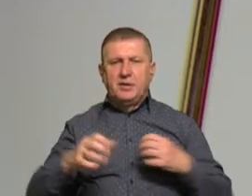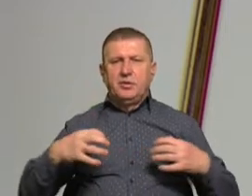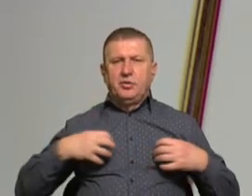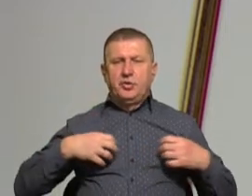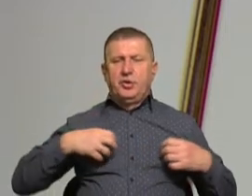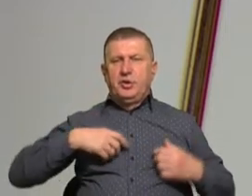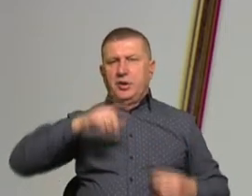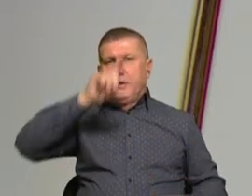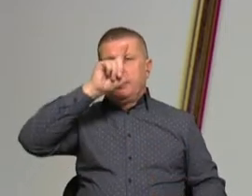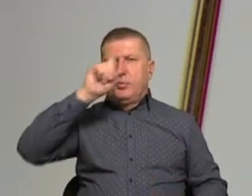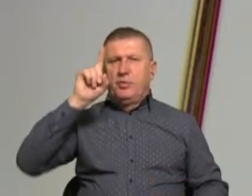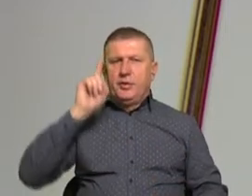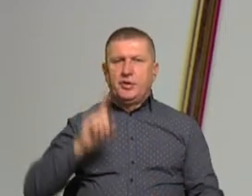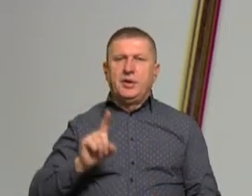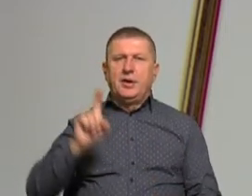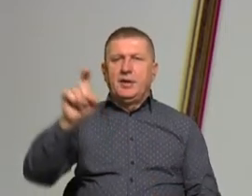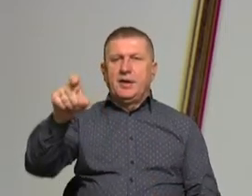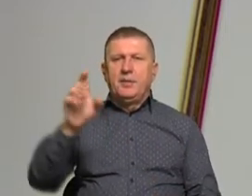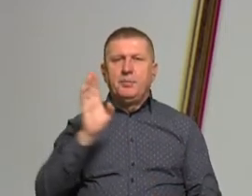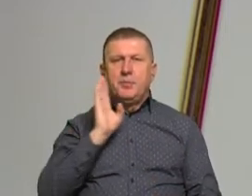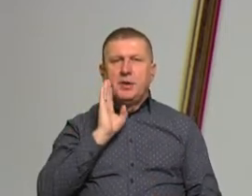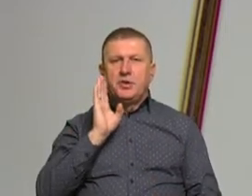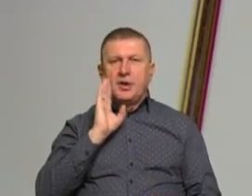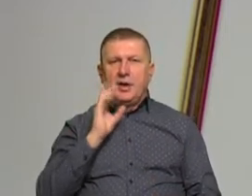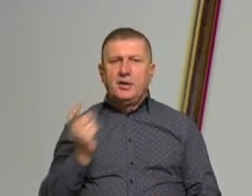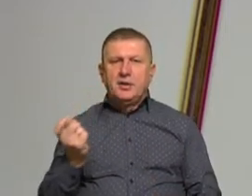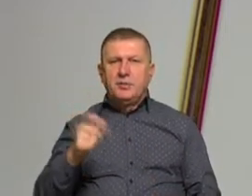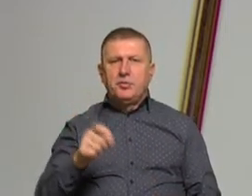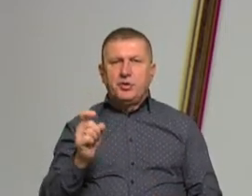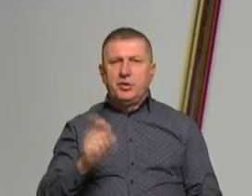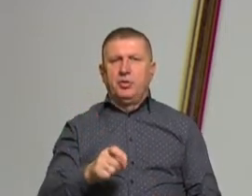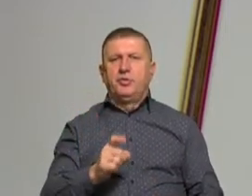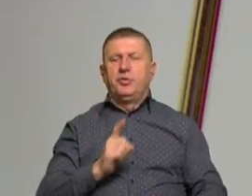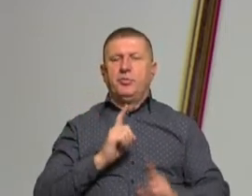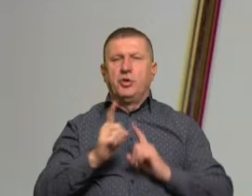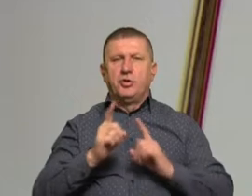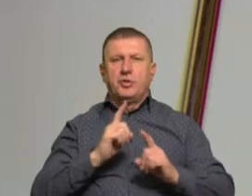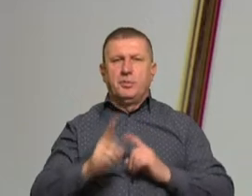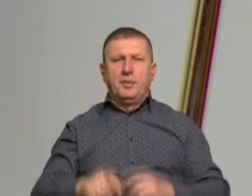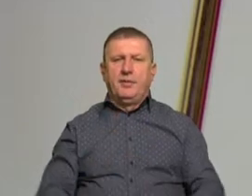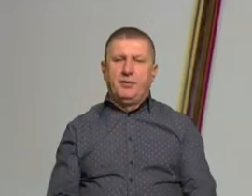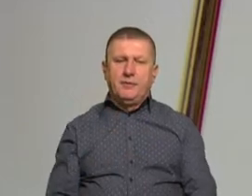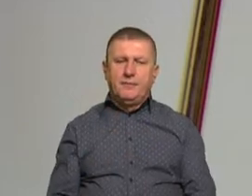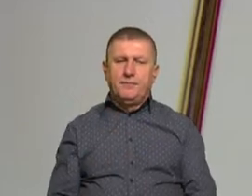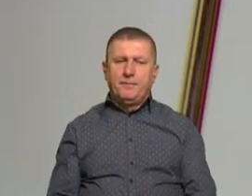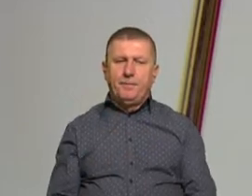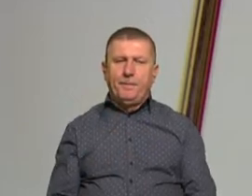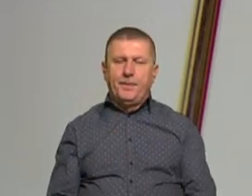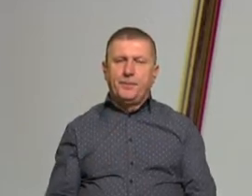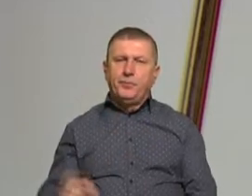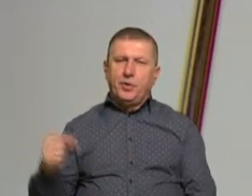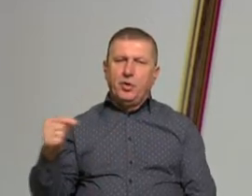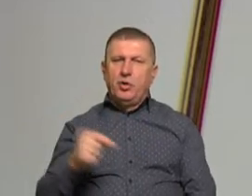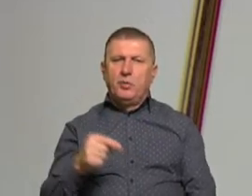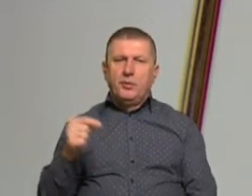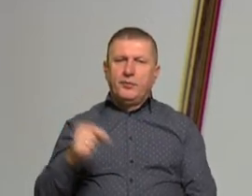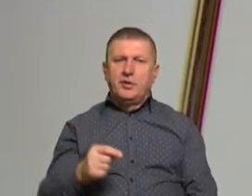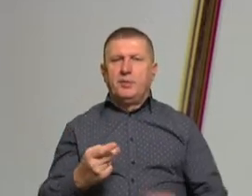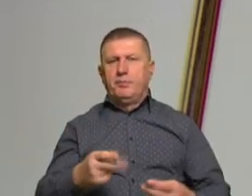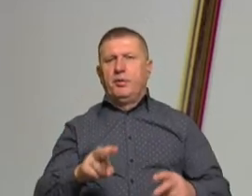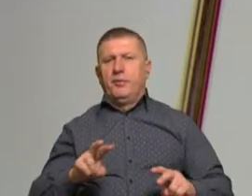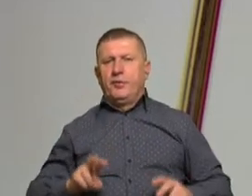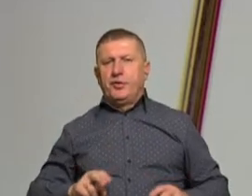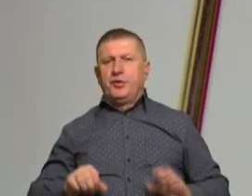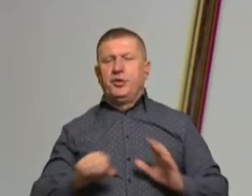życie lokalne i to tam mieszkańcy przychodzą, aby rozmawiać w ważnych dla nich sprawach. No i obowiązkowo powrót do